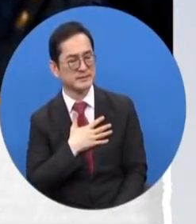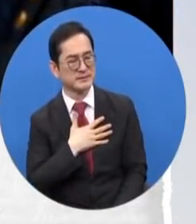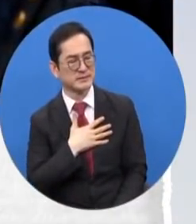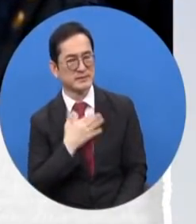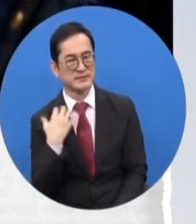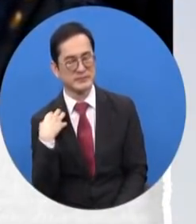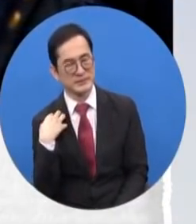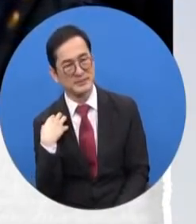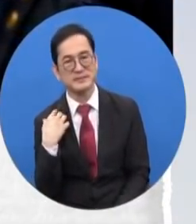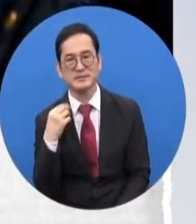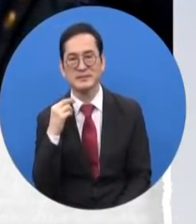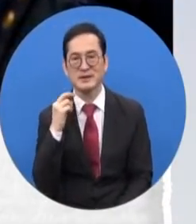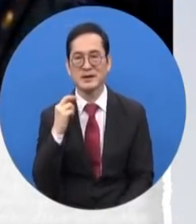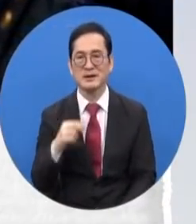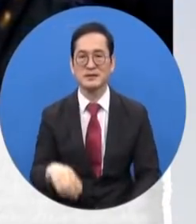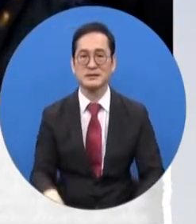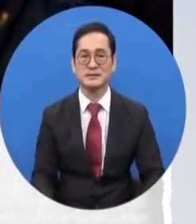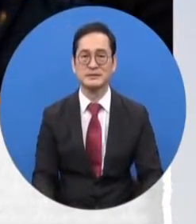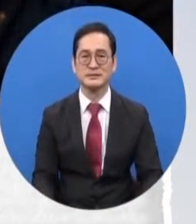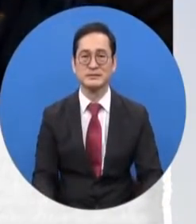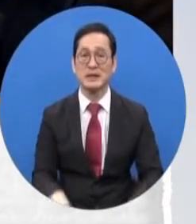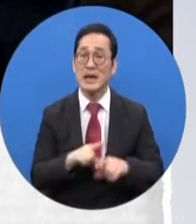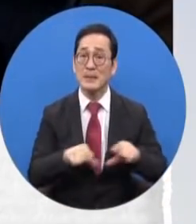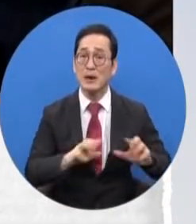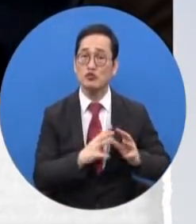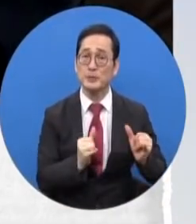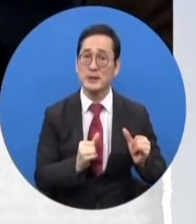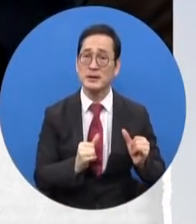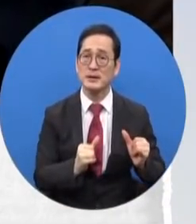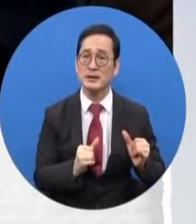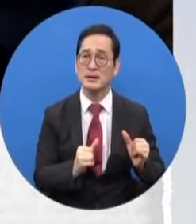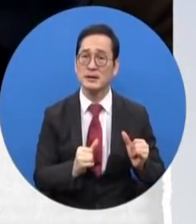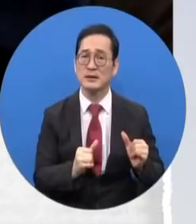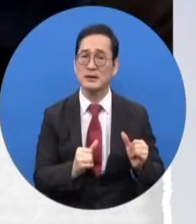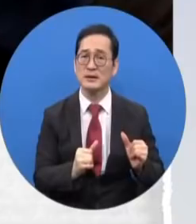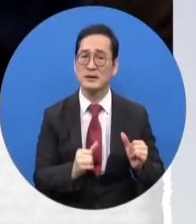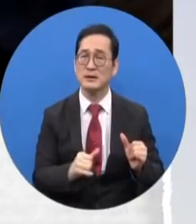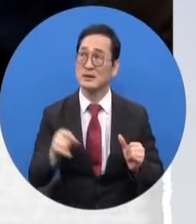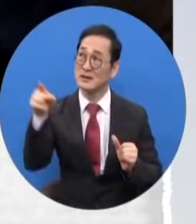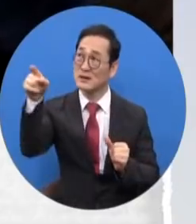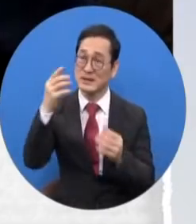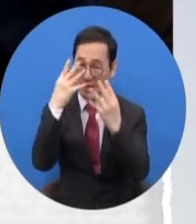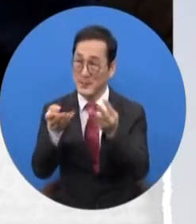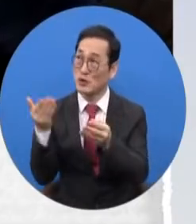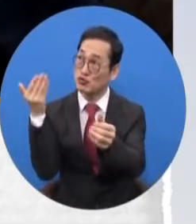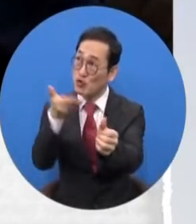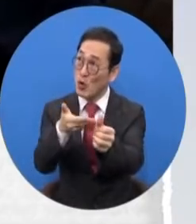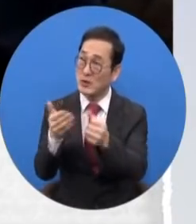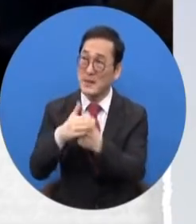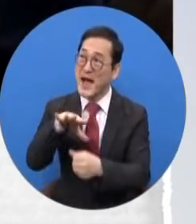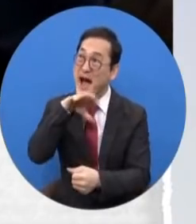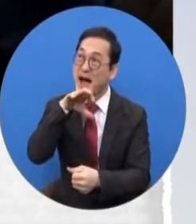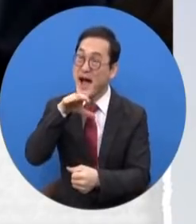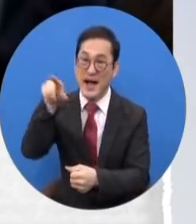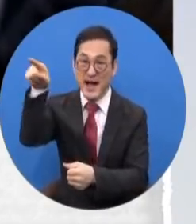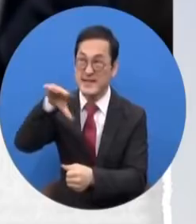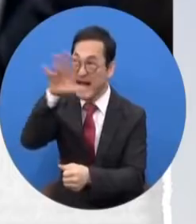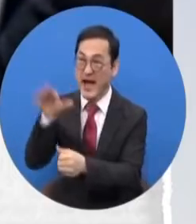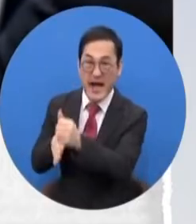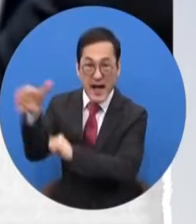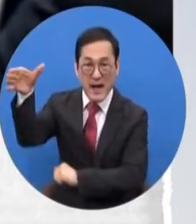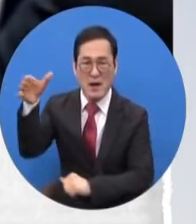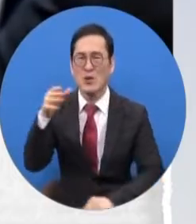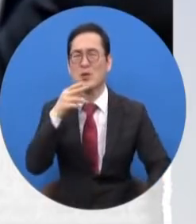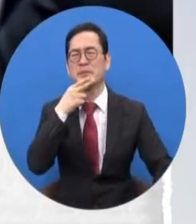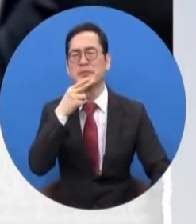뿐이지 저는 일반 국민들이 이명박 전 대통령을 문재인 대통령이 사면을 했다고 해서 그 모든 부담이 오롯이 문재인 대통령한테